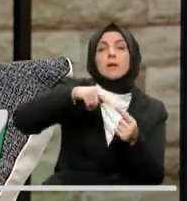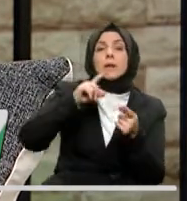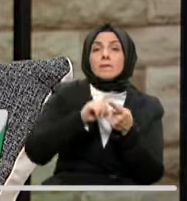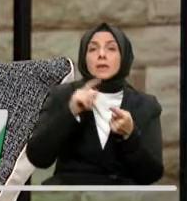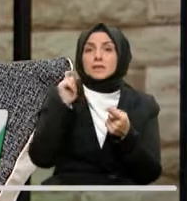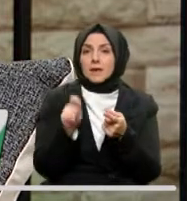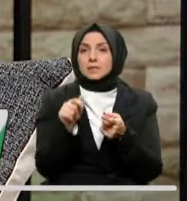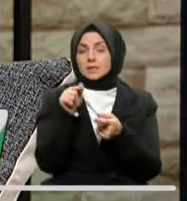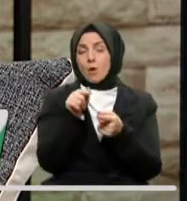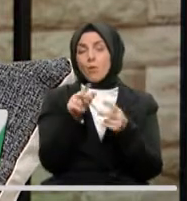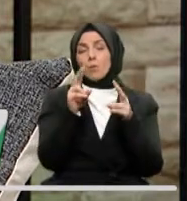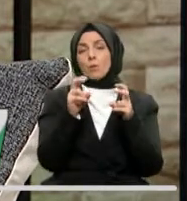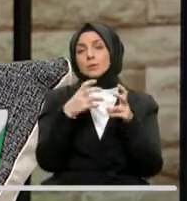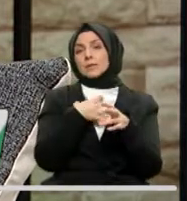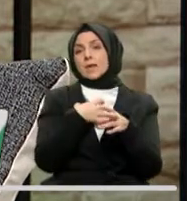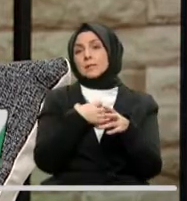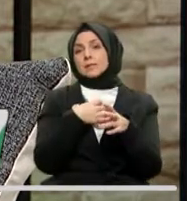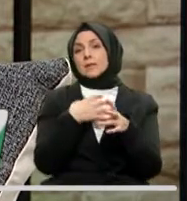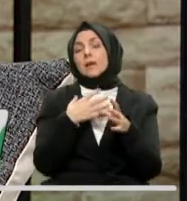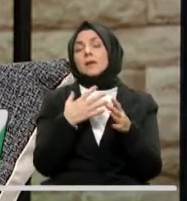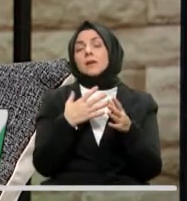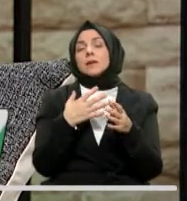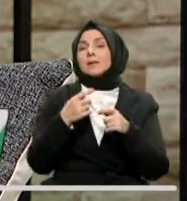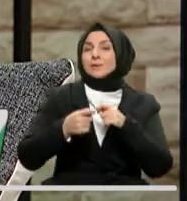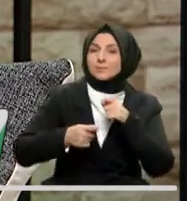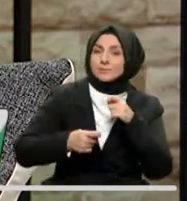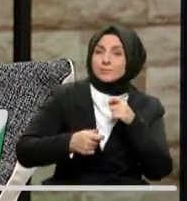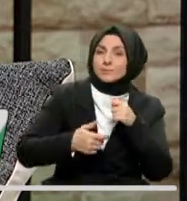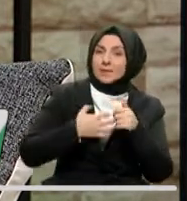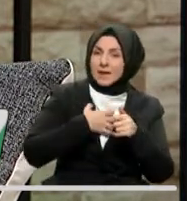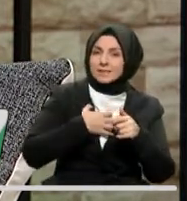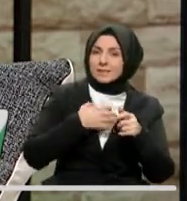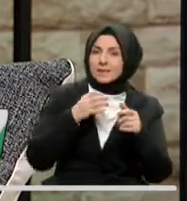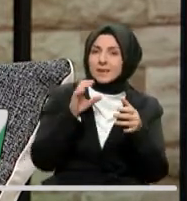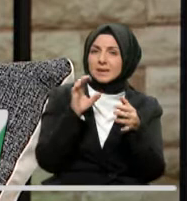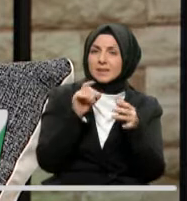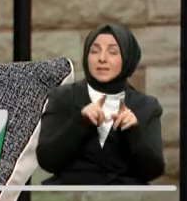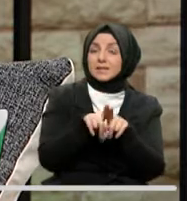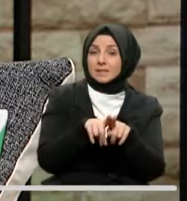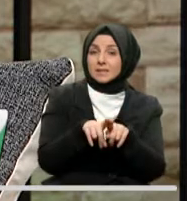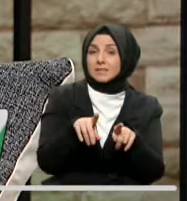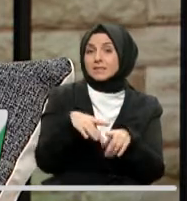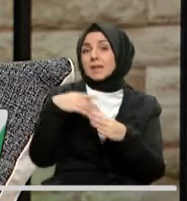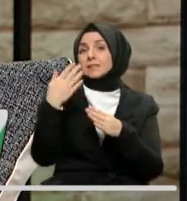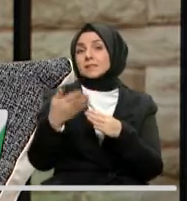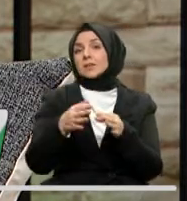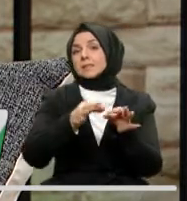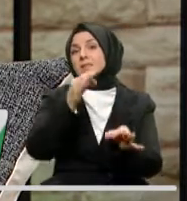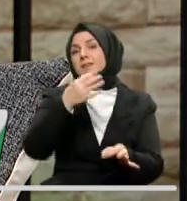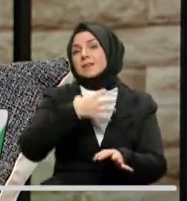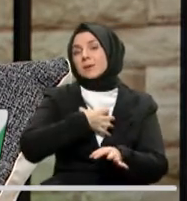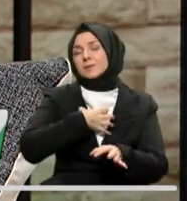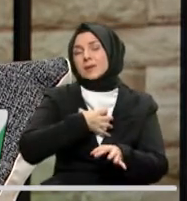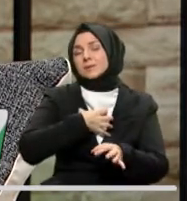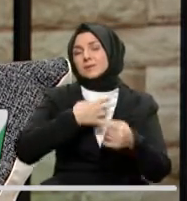noktada ne kadar çok Kendine meşgul olursan zaten dışarıdaki sesleri de o kadar artık Seni yormam aya başlayacak